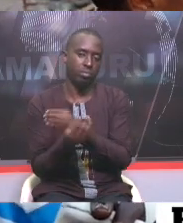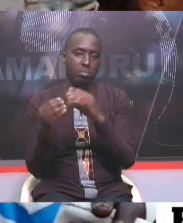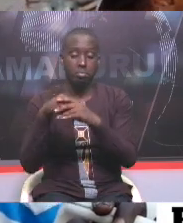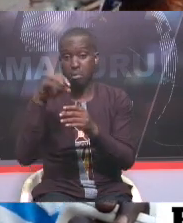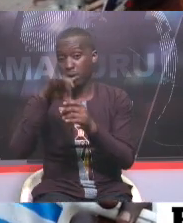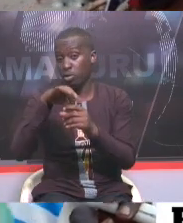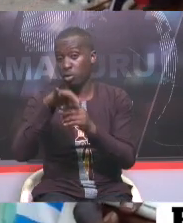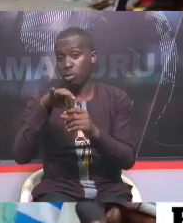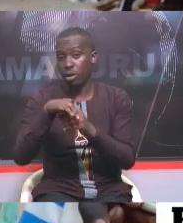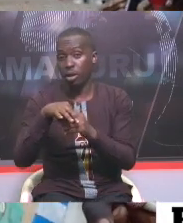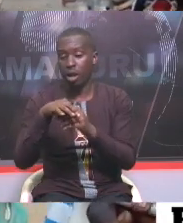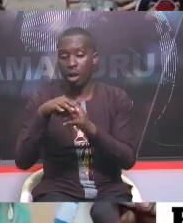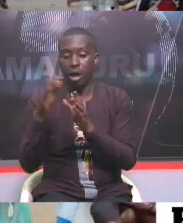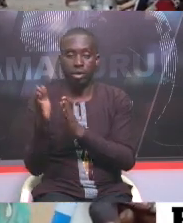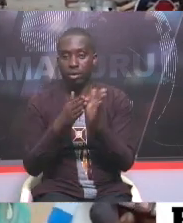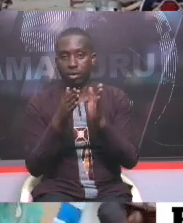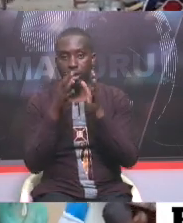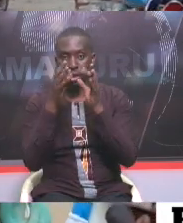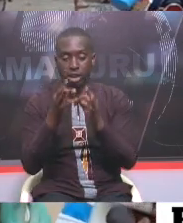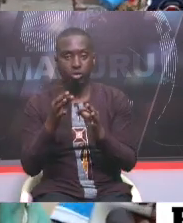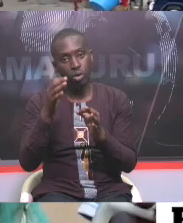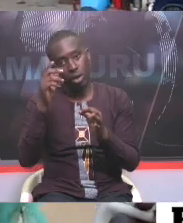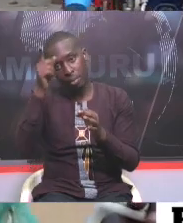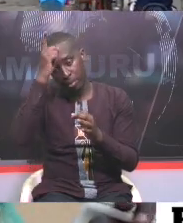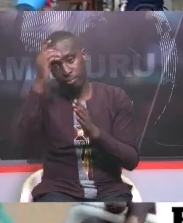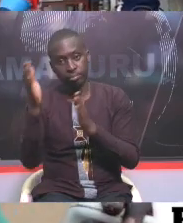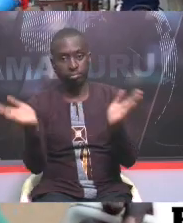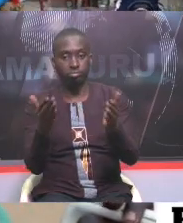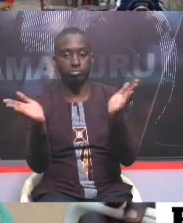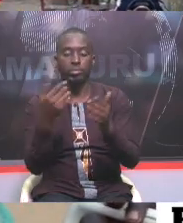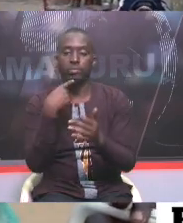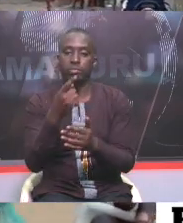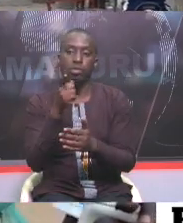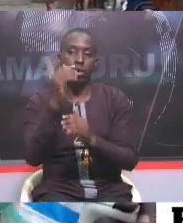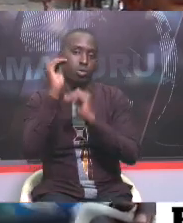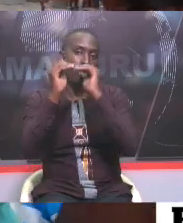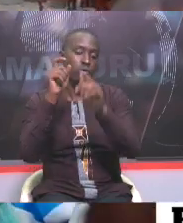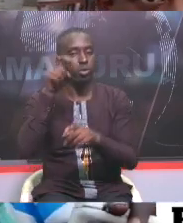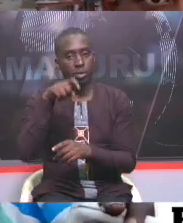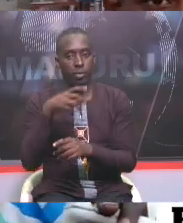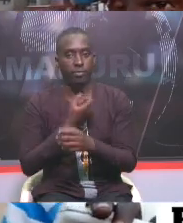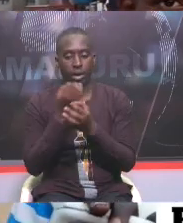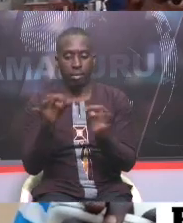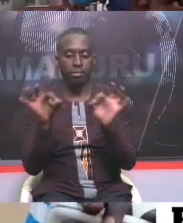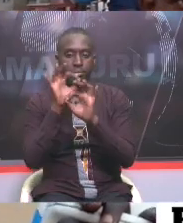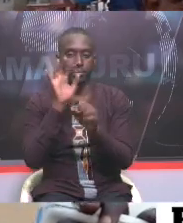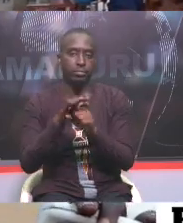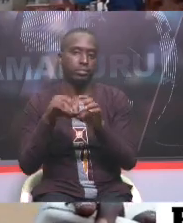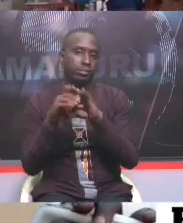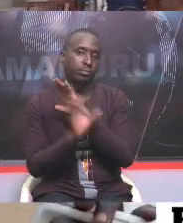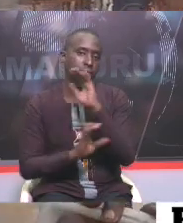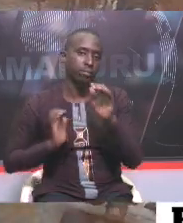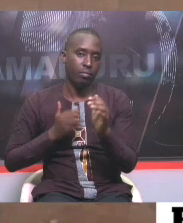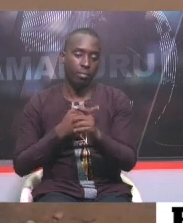matora ateganijwe icyo abaturage twabakangurira ubwaga ni uko ruriya rwego turarukeneye, ni urwego rufite akamaro cyane mu gihugu cyacu.